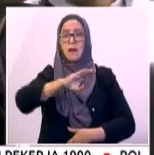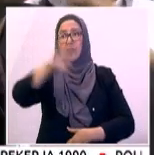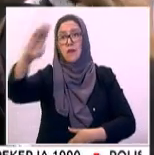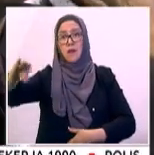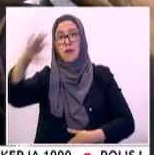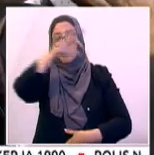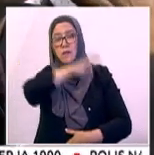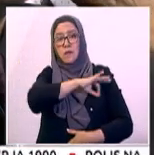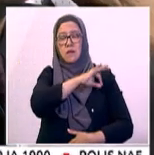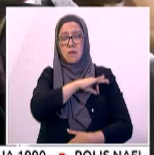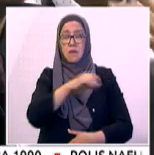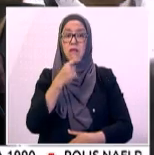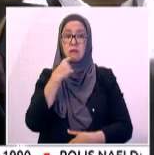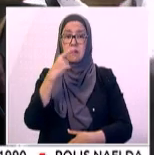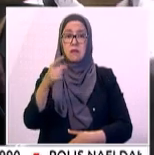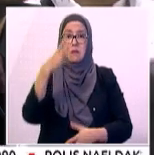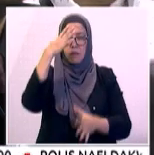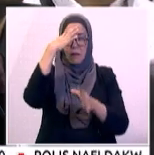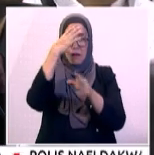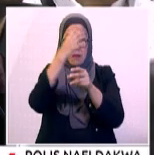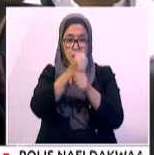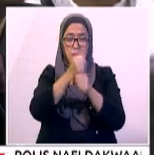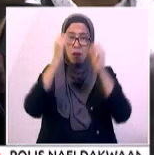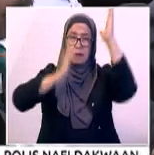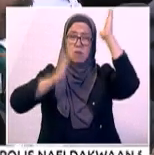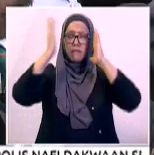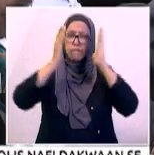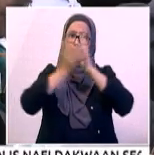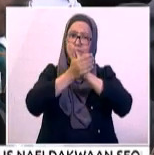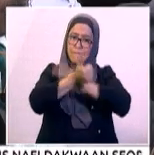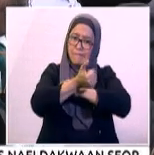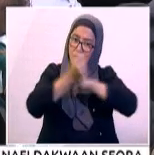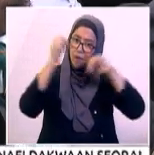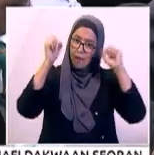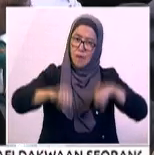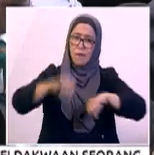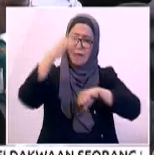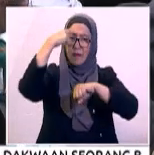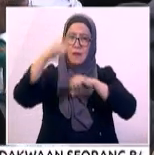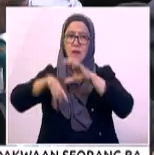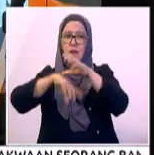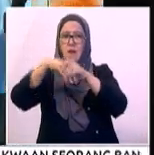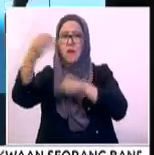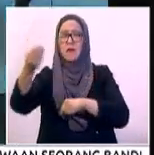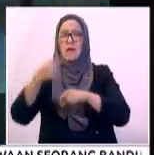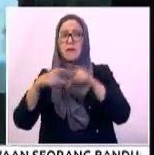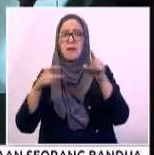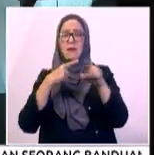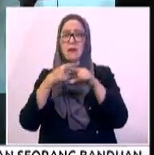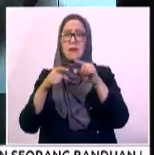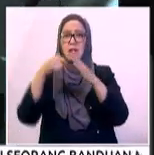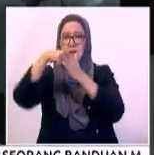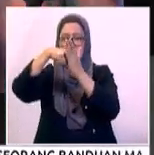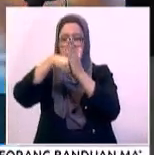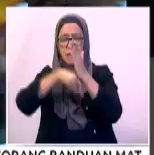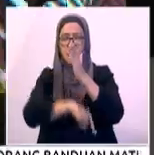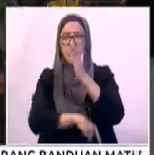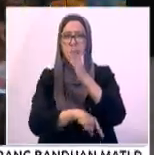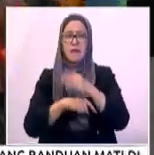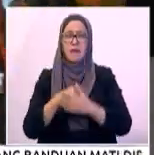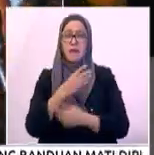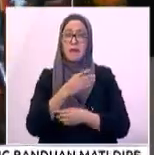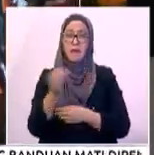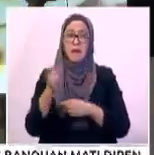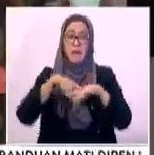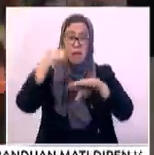Malaysia berkeupayaan menghasilkan aplikasi robotik secara dalaman mengikut keperluan pemain industri. Kewujudan hub itu kelak